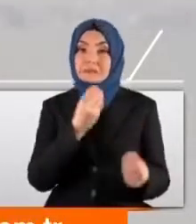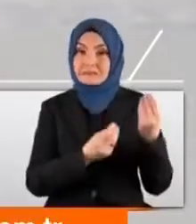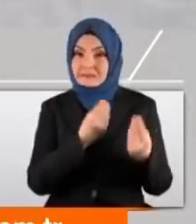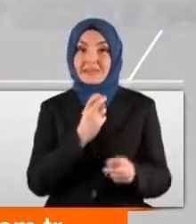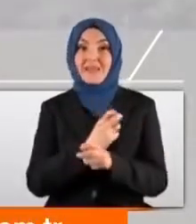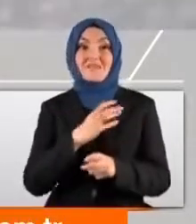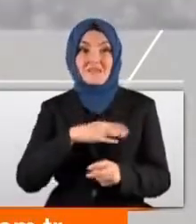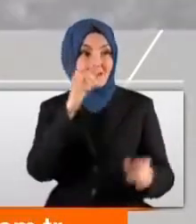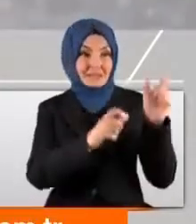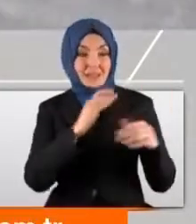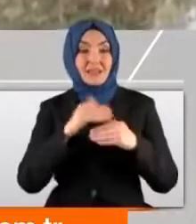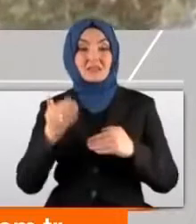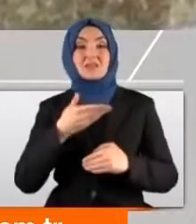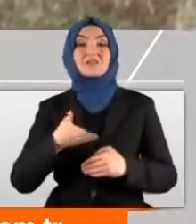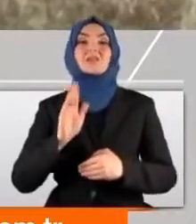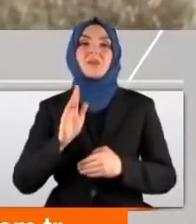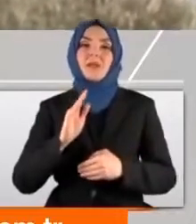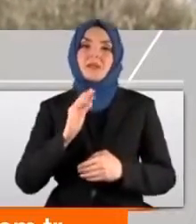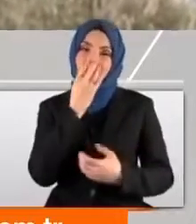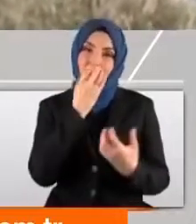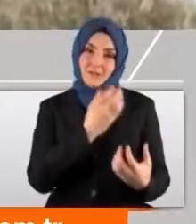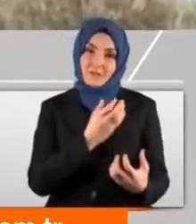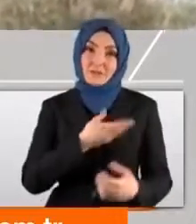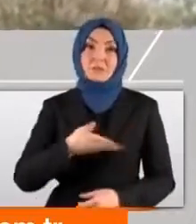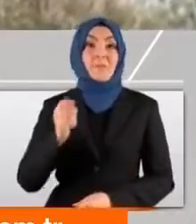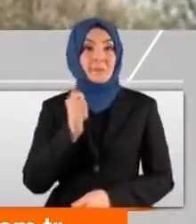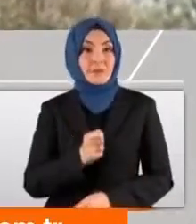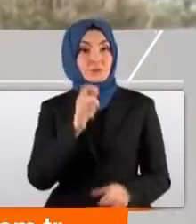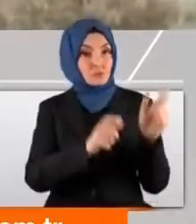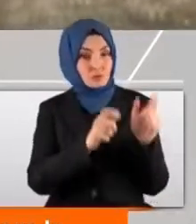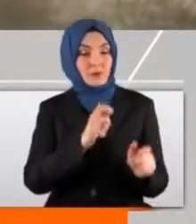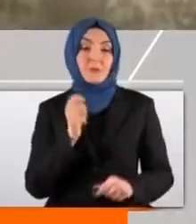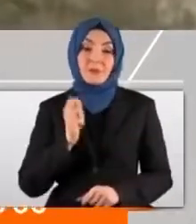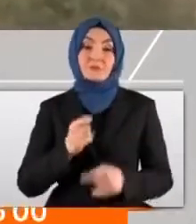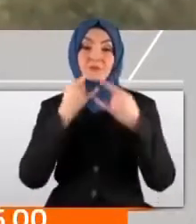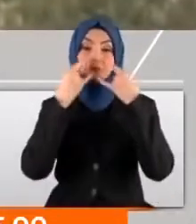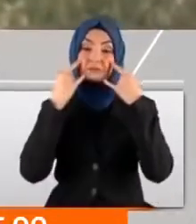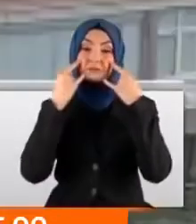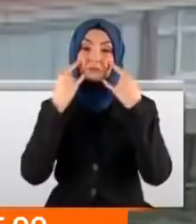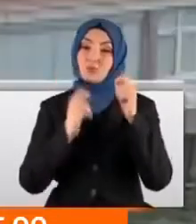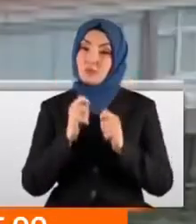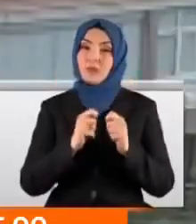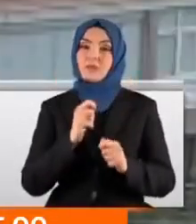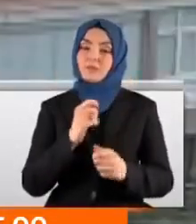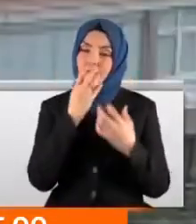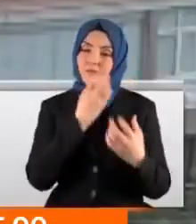öneriyoruz. Çıkmak zorunda kalırlarsa mutlaka ağız ve burnu kapatan maske kullanmalarını öneriyoruz.